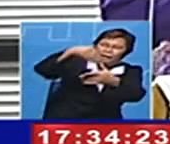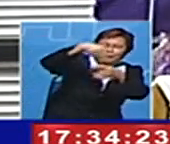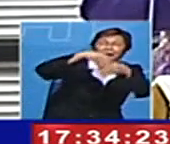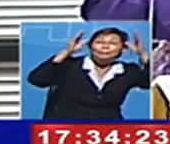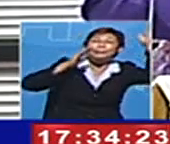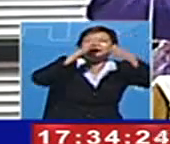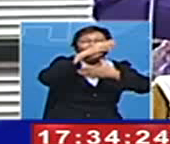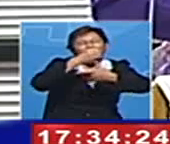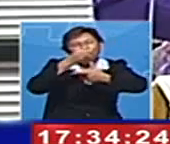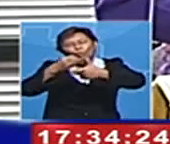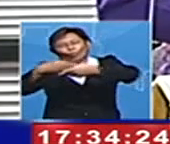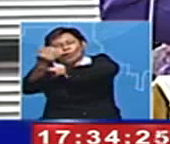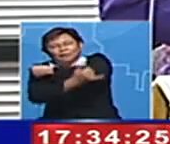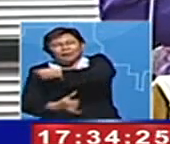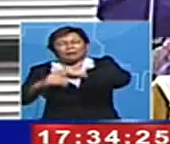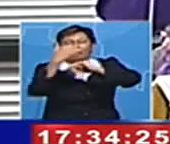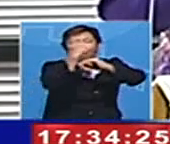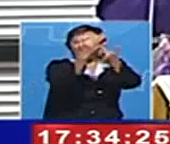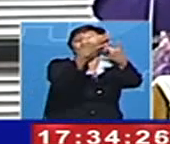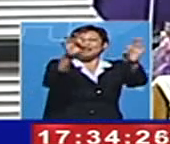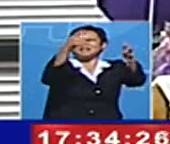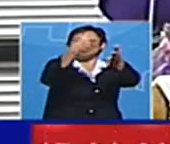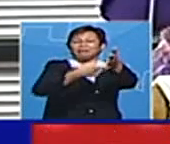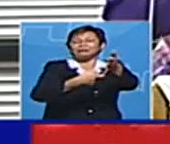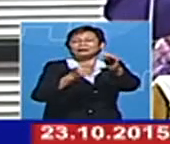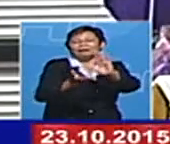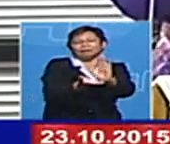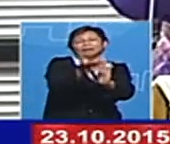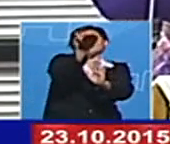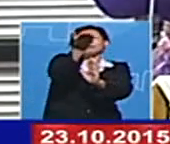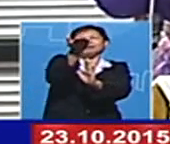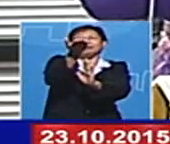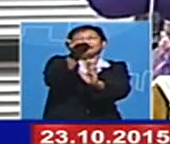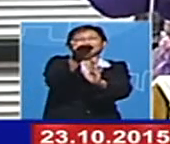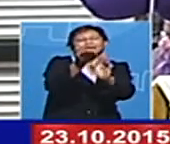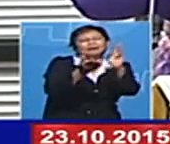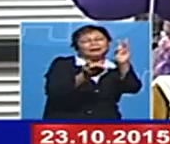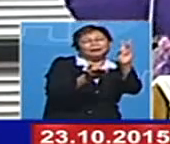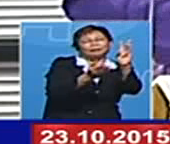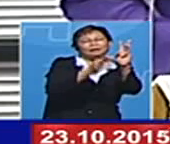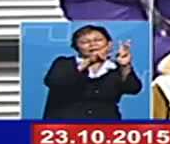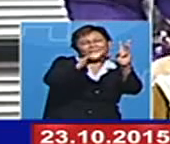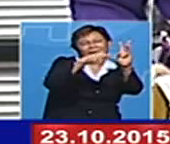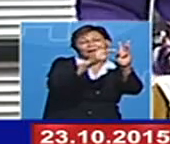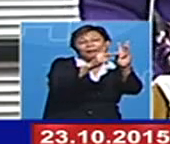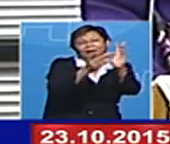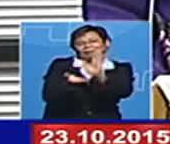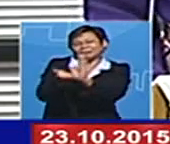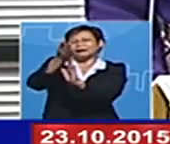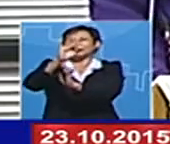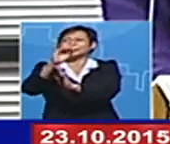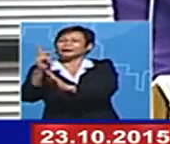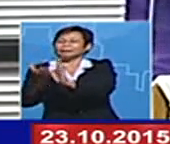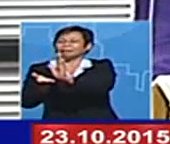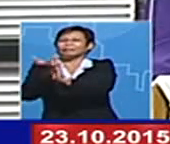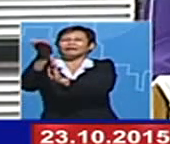dalam dan luar negara had pelepasan Cukai dinaikkan daripada enam Rib kepada